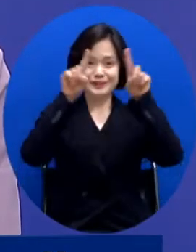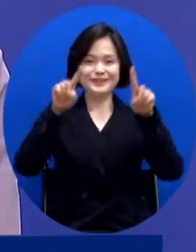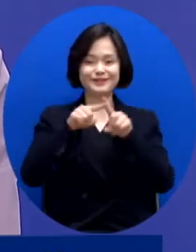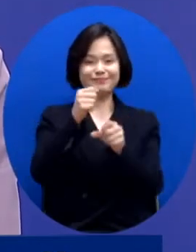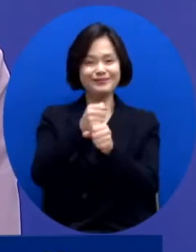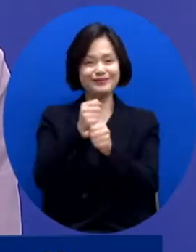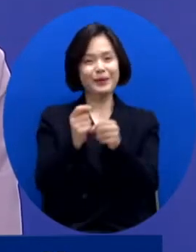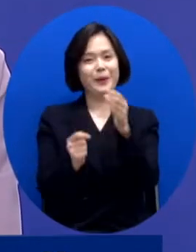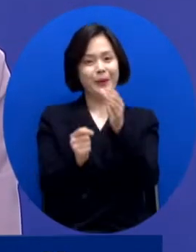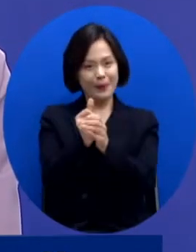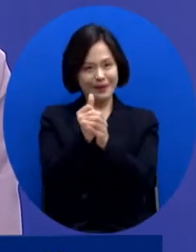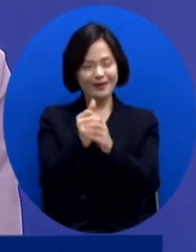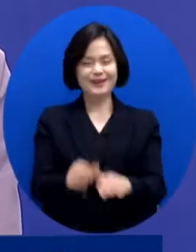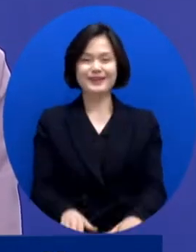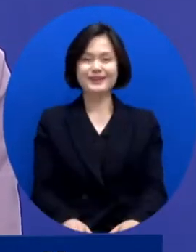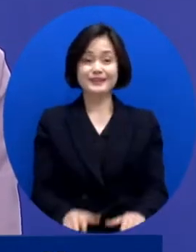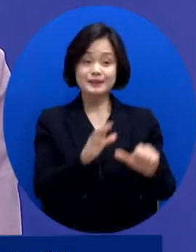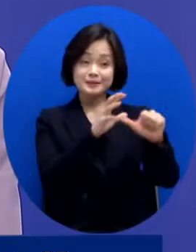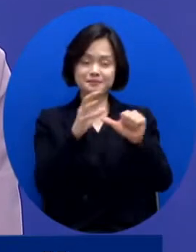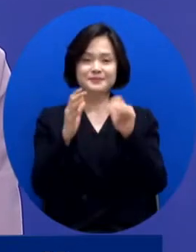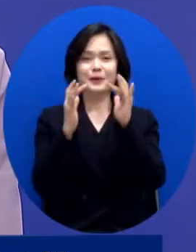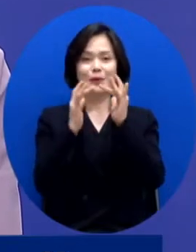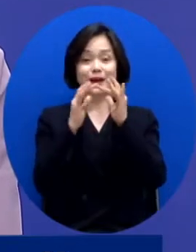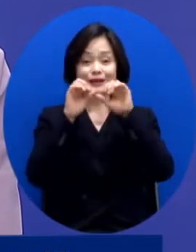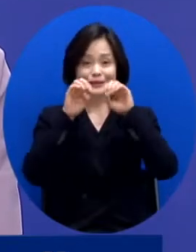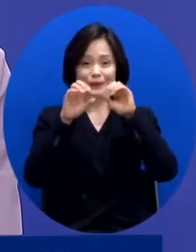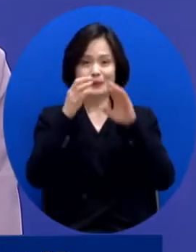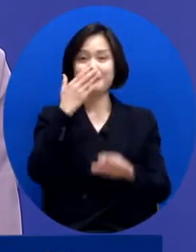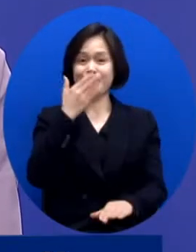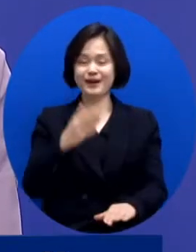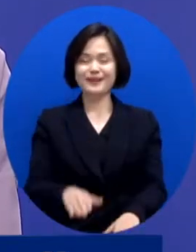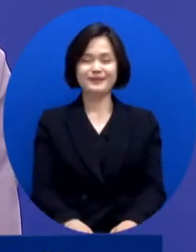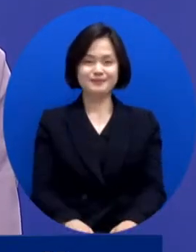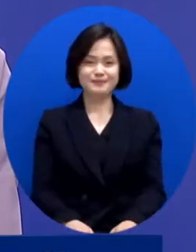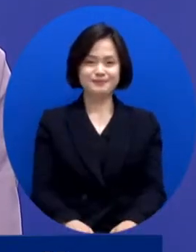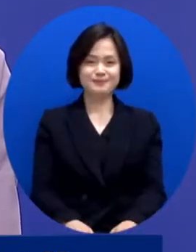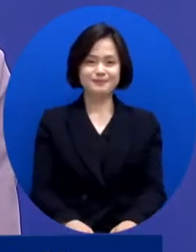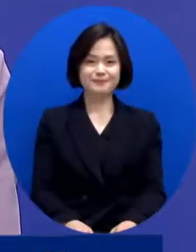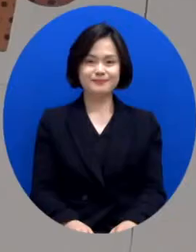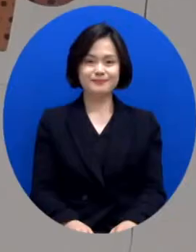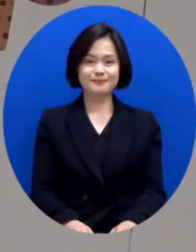요즘 온라인이 또 하나의 전도의 장이 되고 있는데요. 김인혜 기자가 취재했습니다.